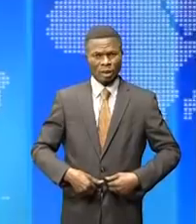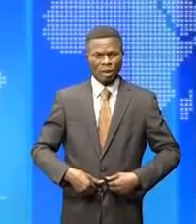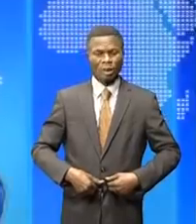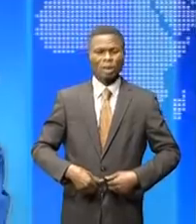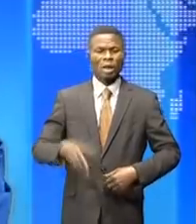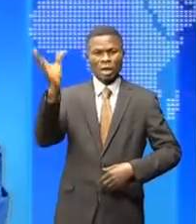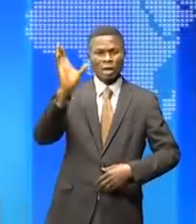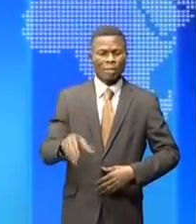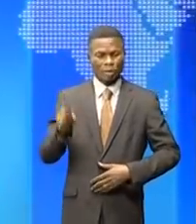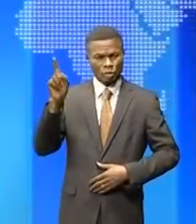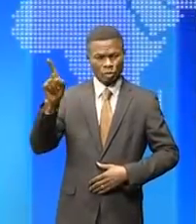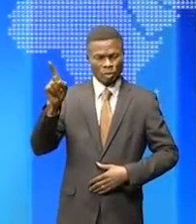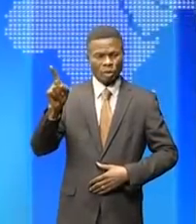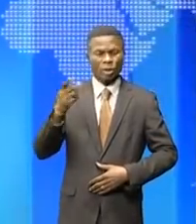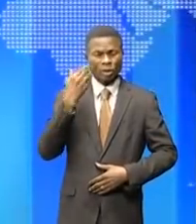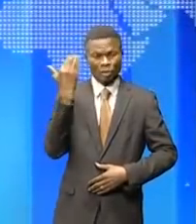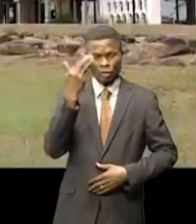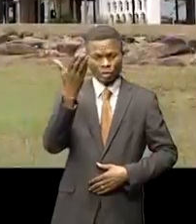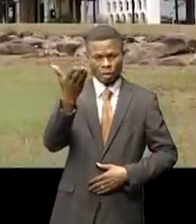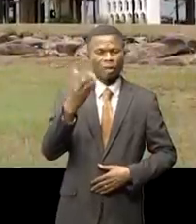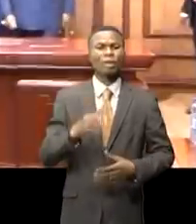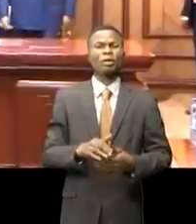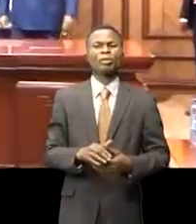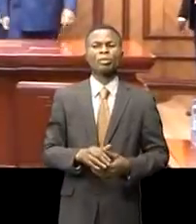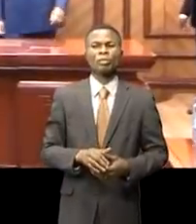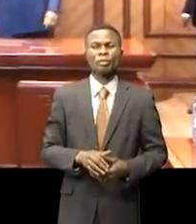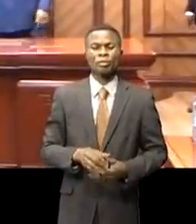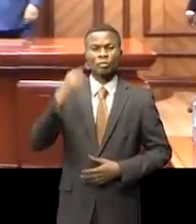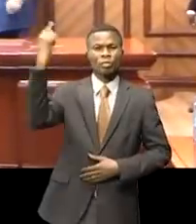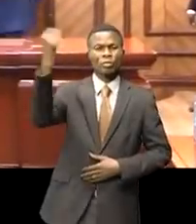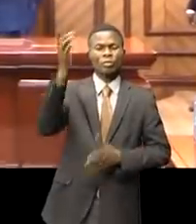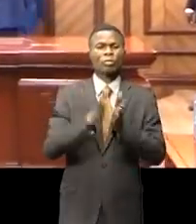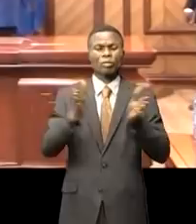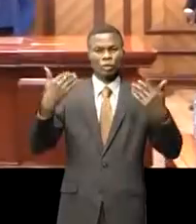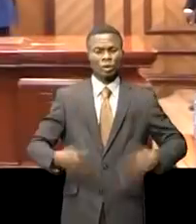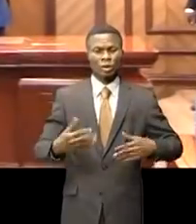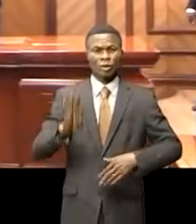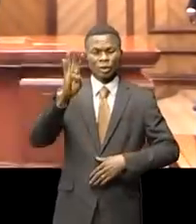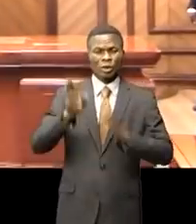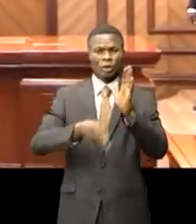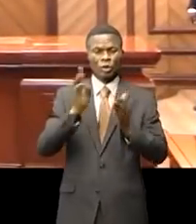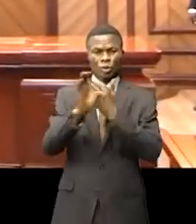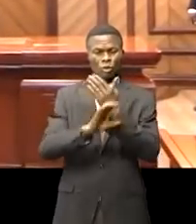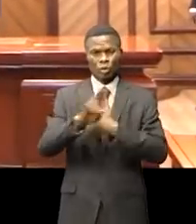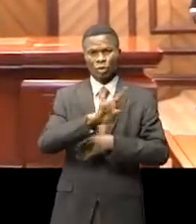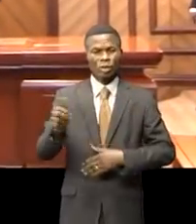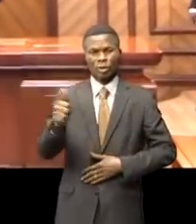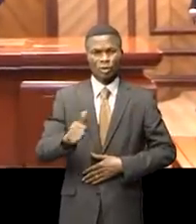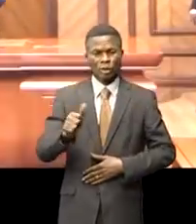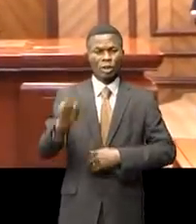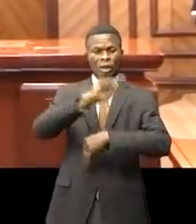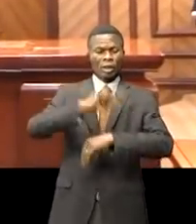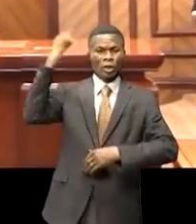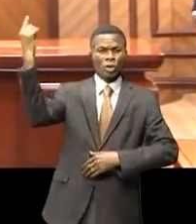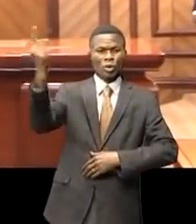sont tous dans le congo centrale le monde entier a célébré ce jeudi 12hoo 2021 la journée